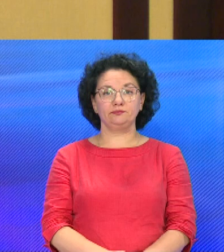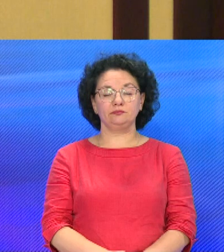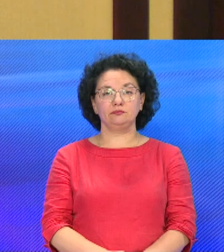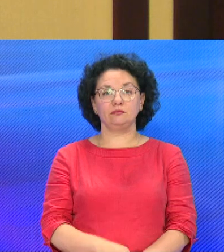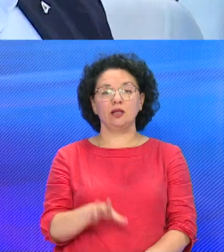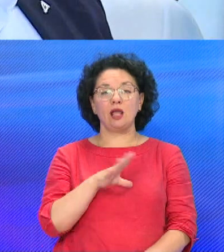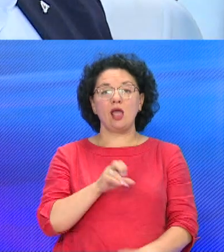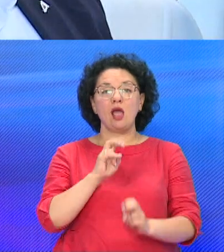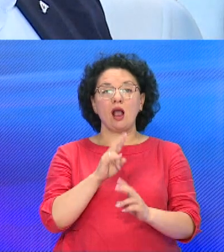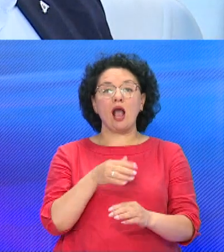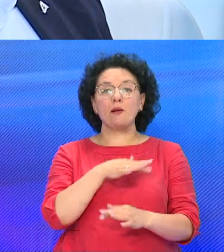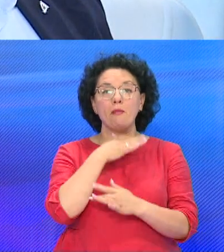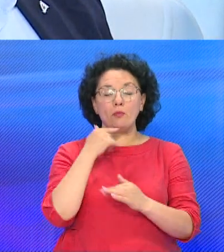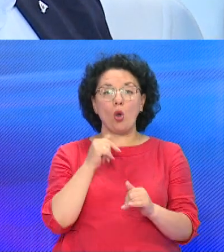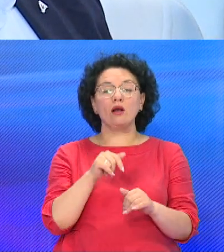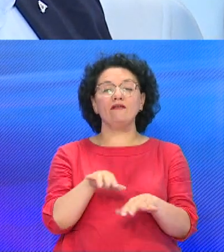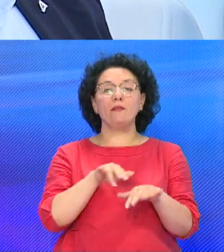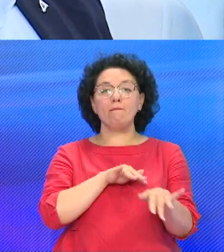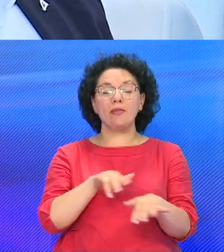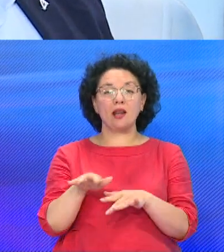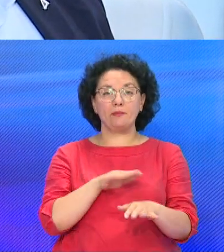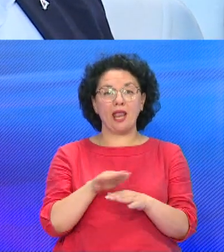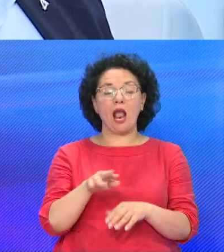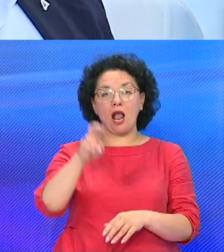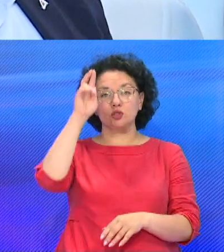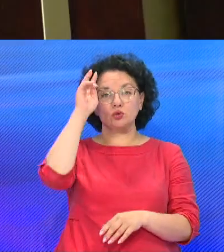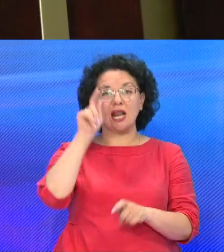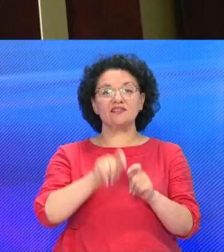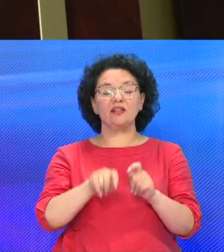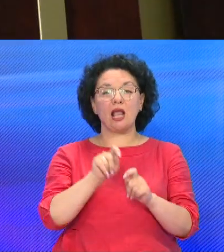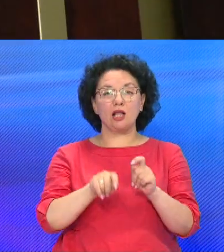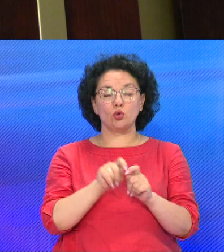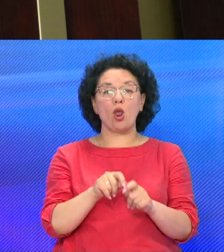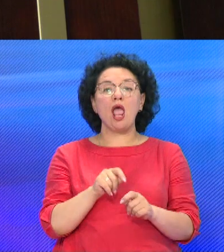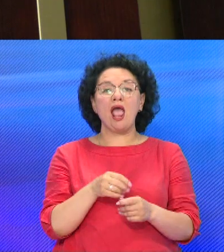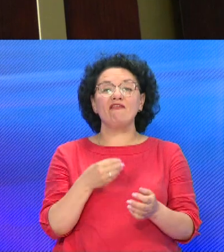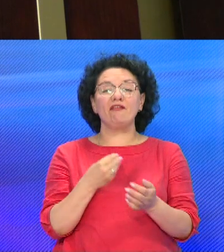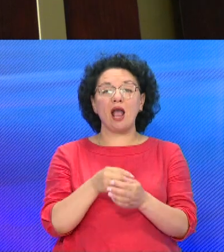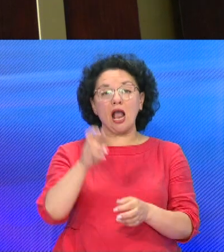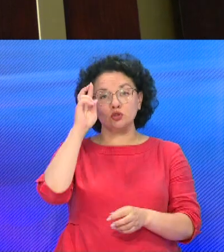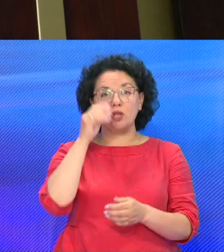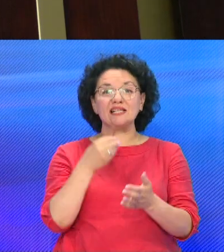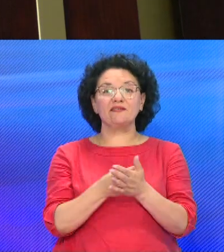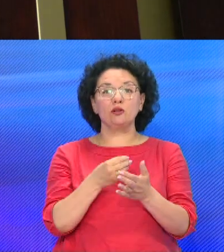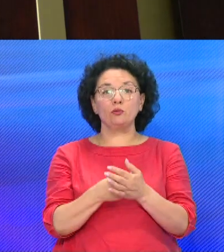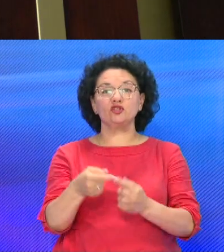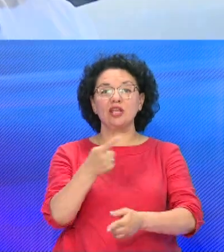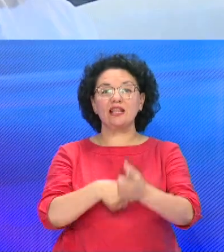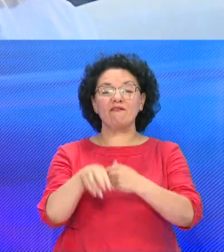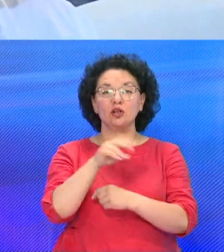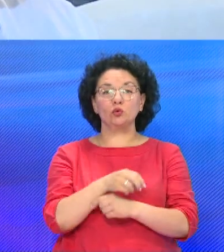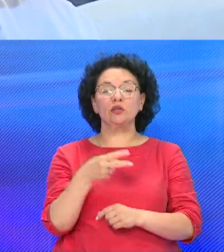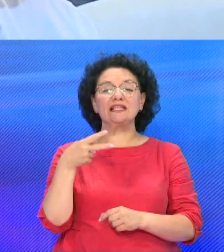По выниках летошнего мониторингу Комитетом Держконтроля в области у бюджет спагнано 2 800 000 рублей,